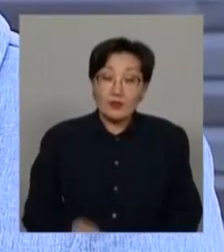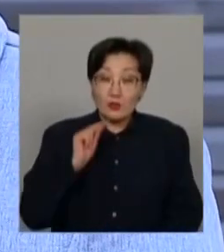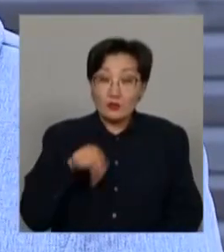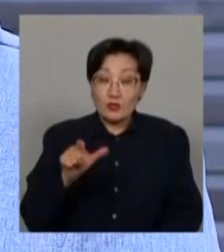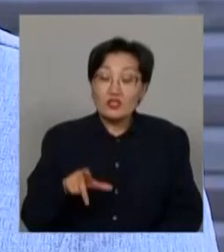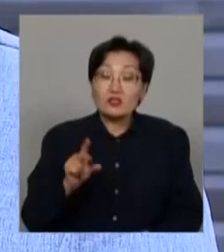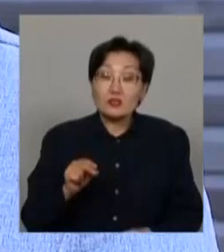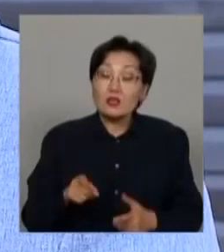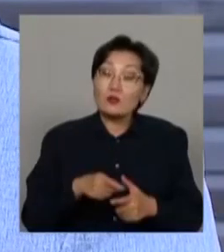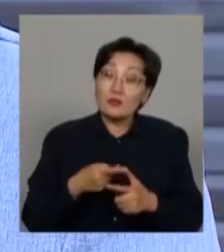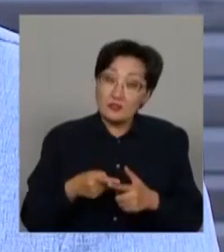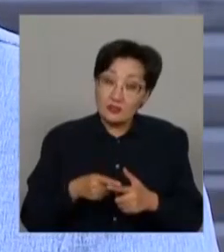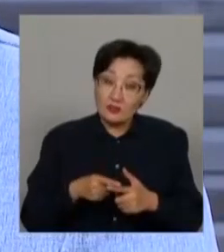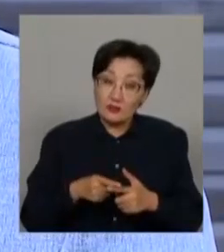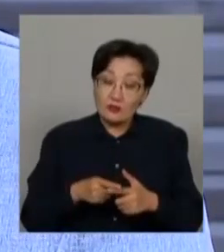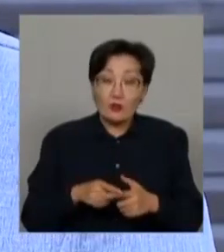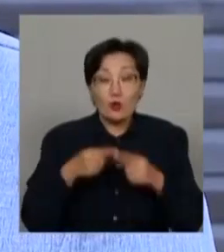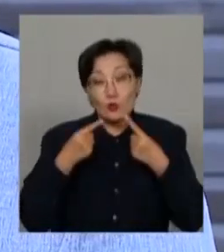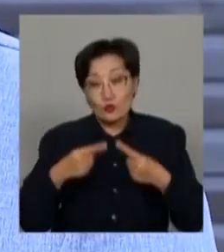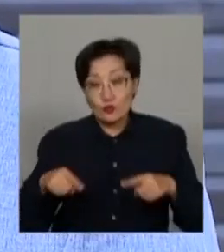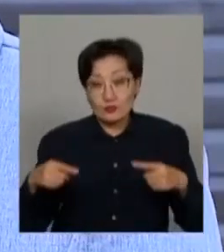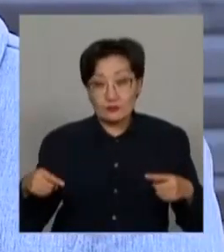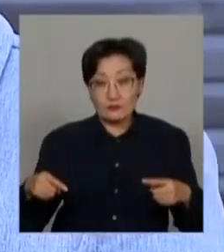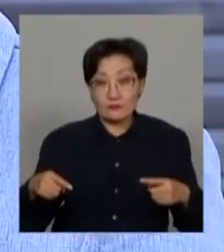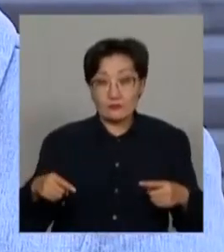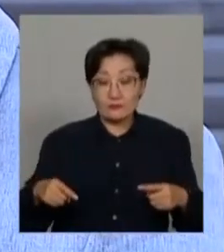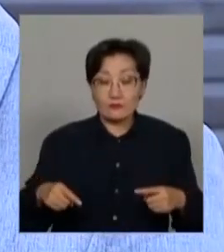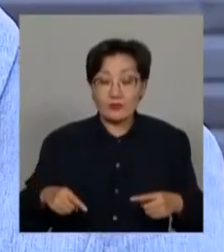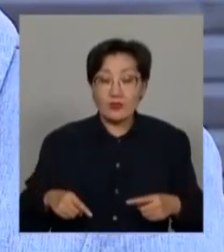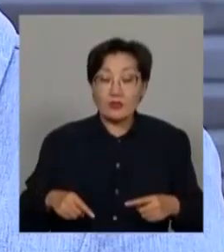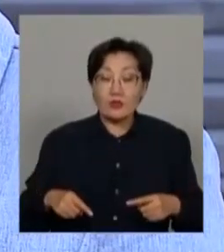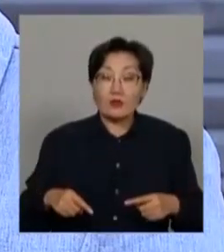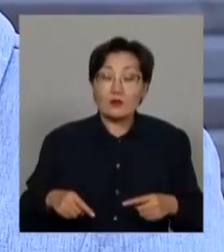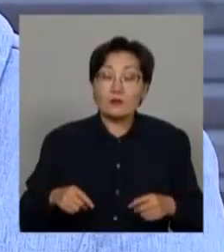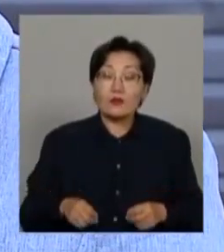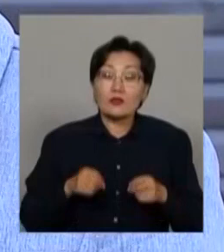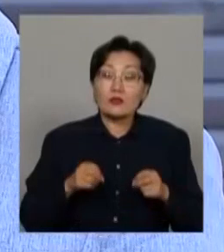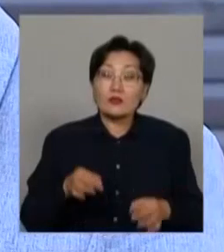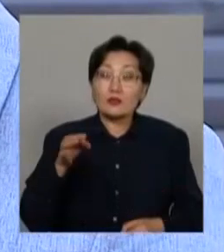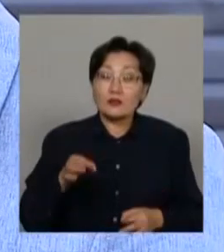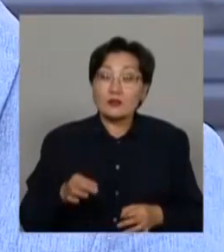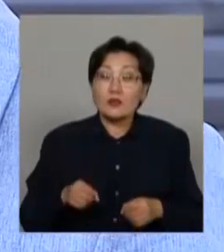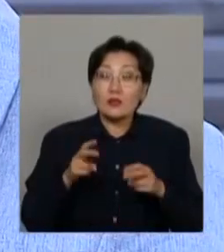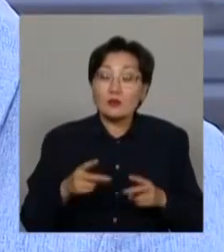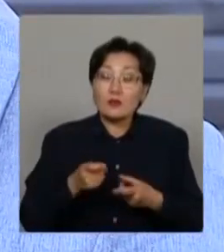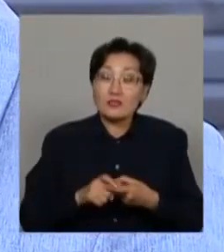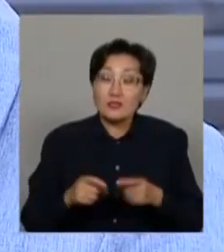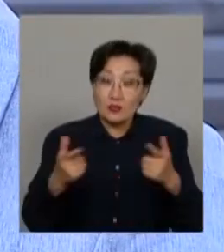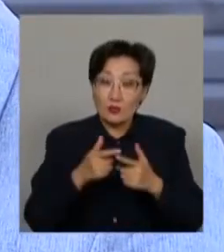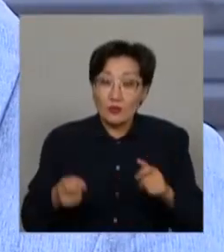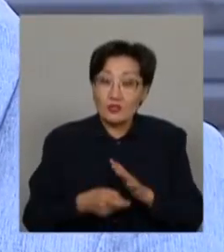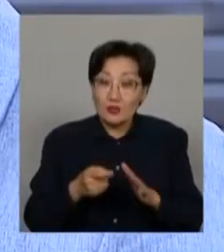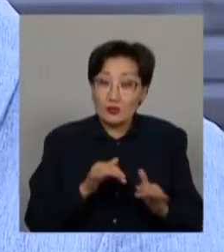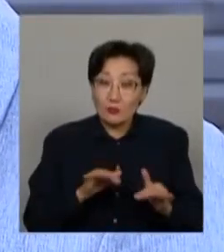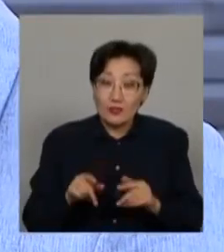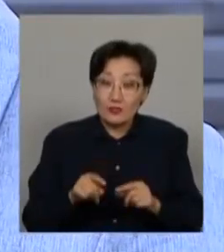Күдіктілердің саны немесе өзге де қылмысқа қатысты ақпараттар ол тергеу барысында өзгеруі